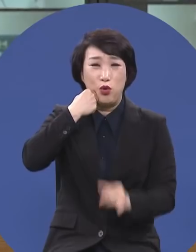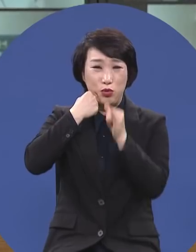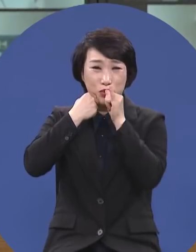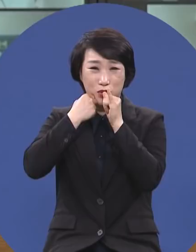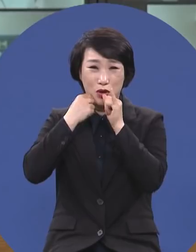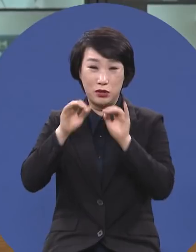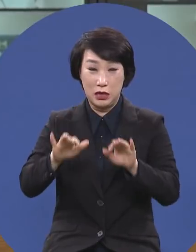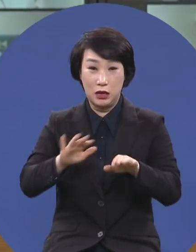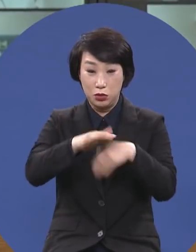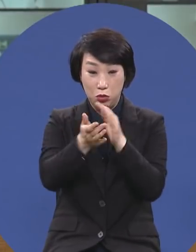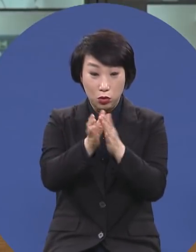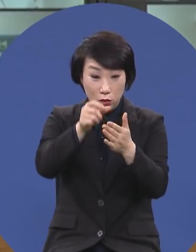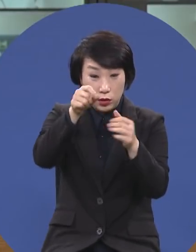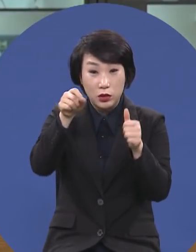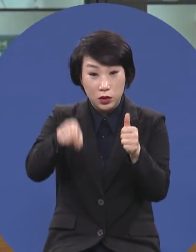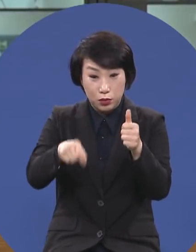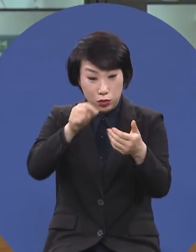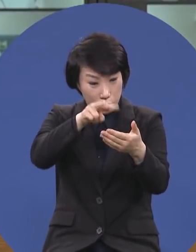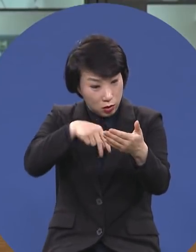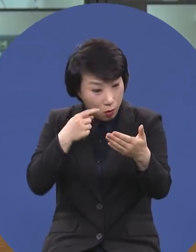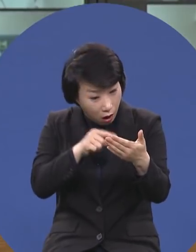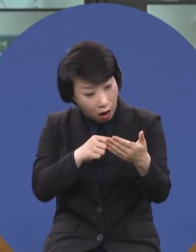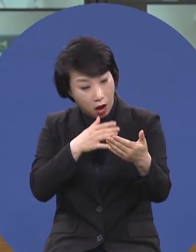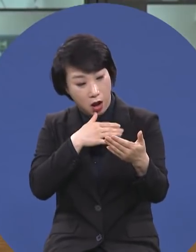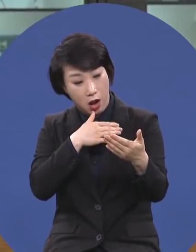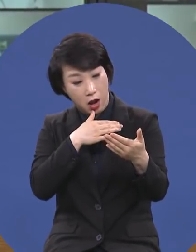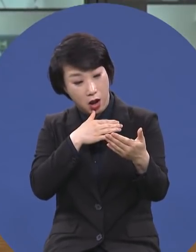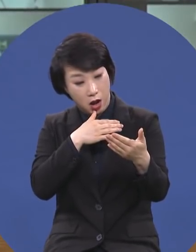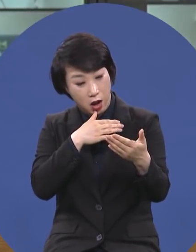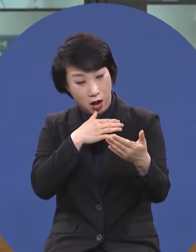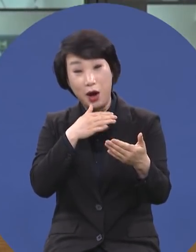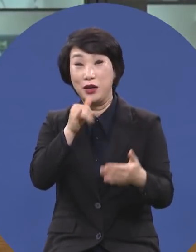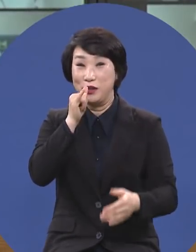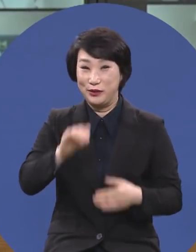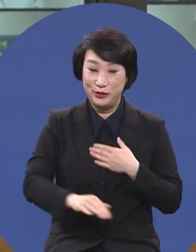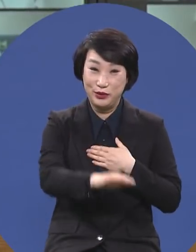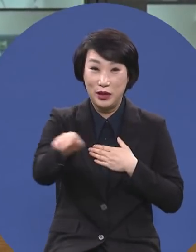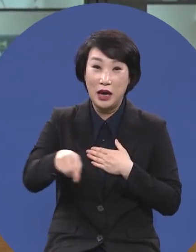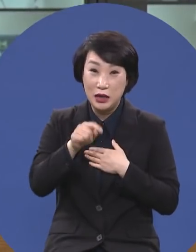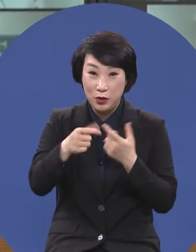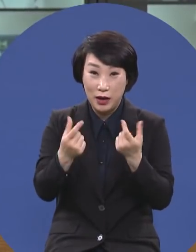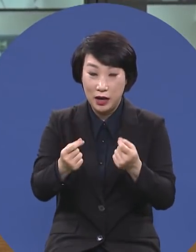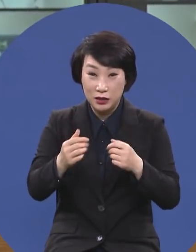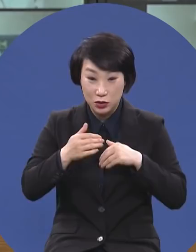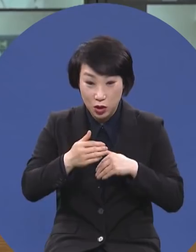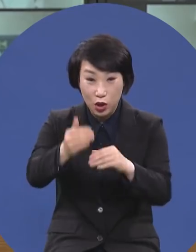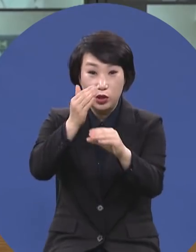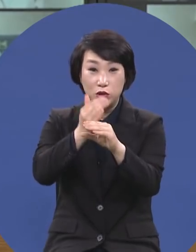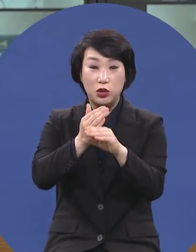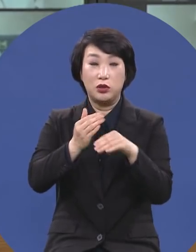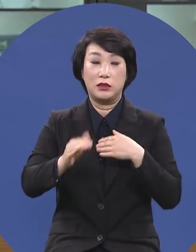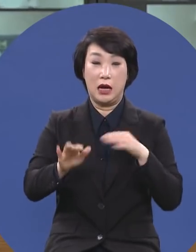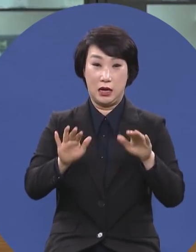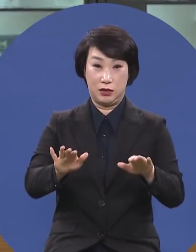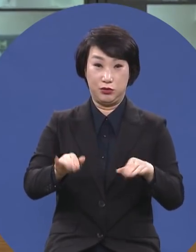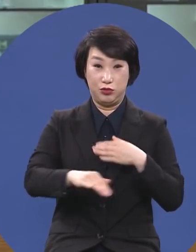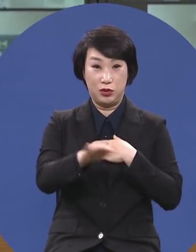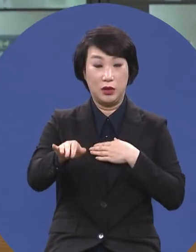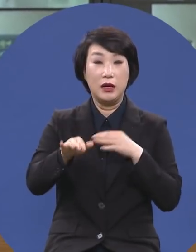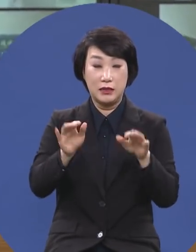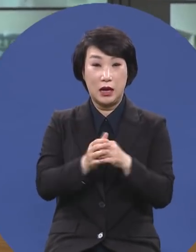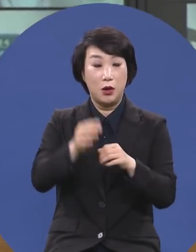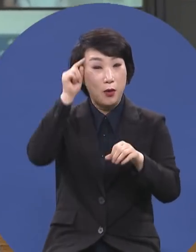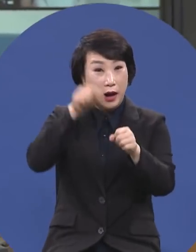힘들었는가를 히브리서를 보면 잘 알 수 있는데, 우리가 그런 과정 속에 과학 문명이